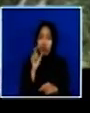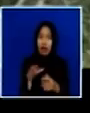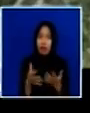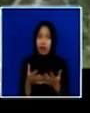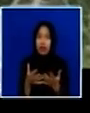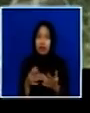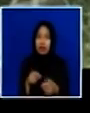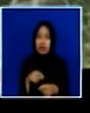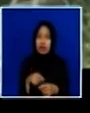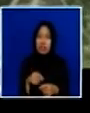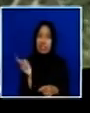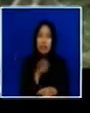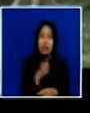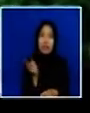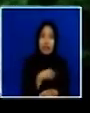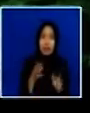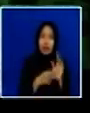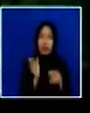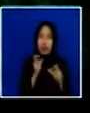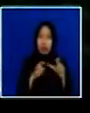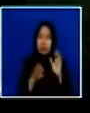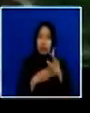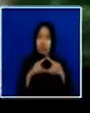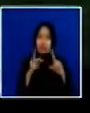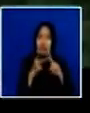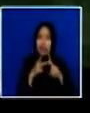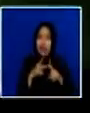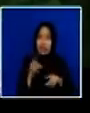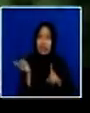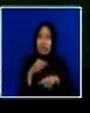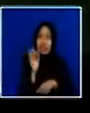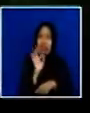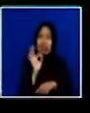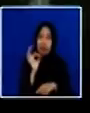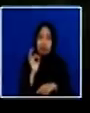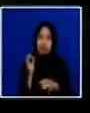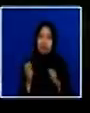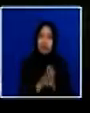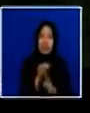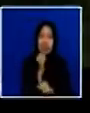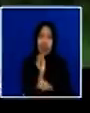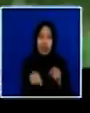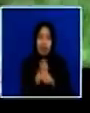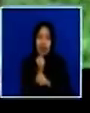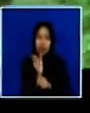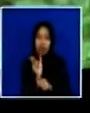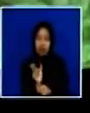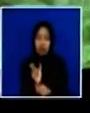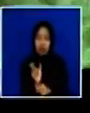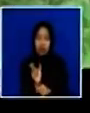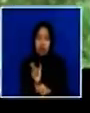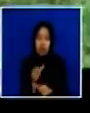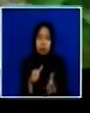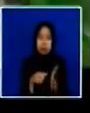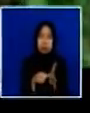tawon ini akan segera dimusnahkan agar tidak mengganggu warga sekitar warga berharap bantuan dari pemerintah daerah setempat melalui